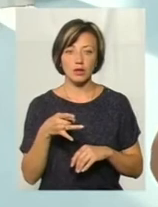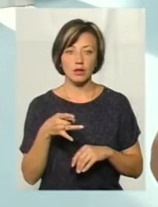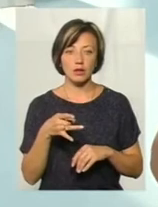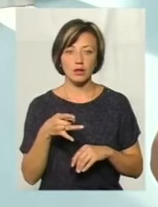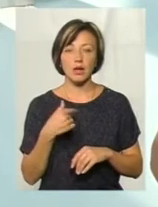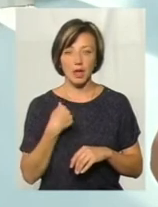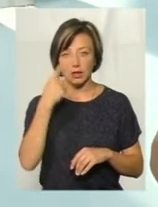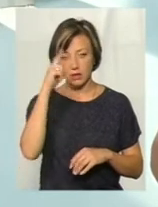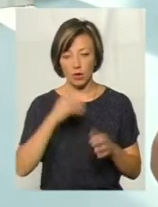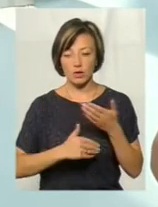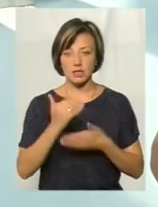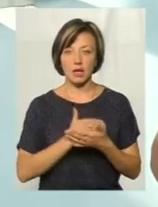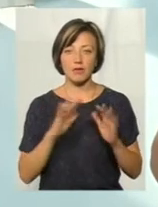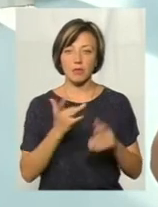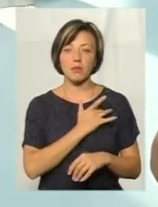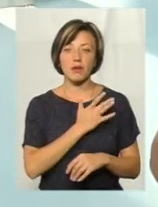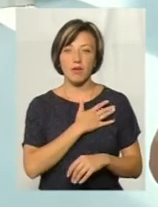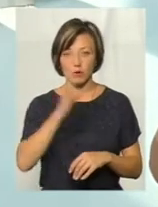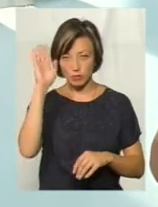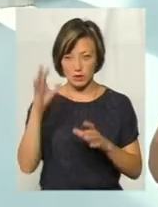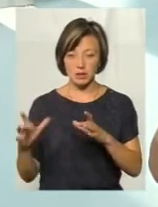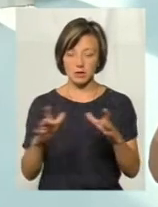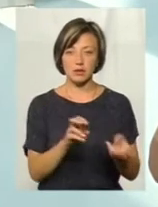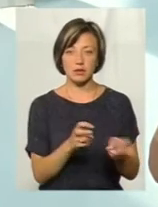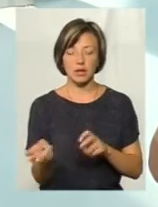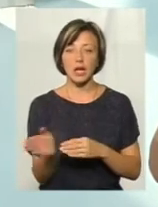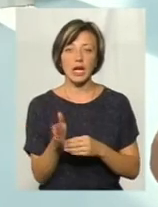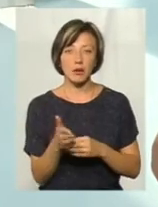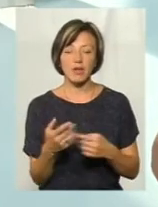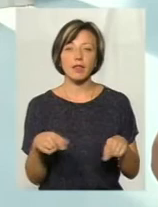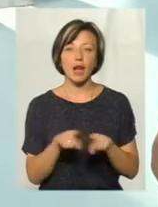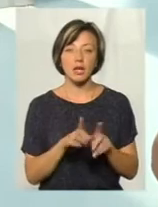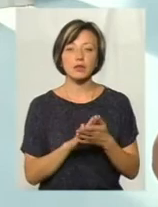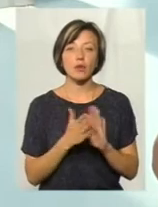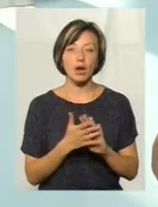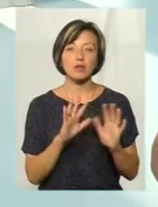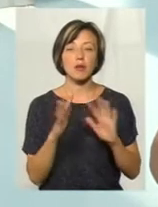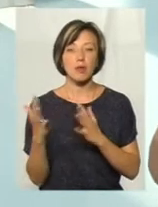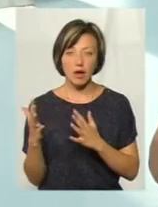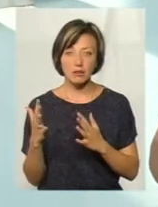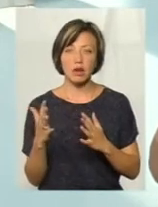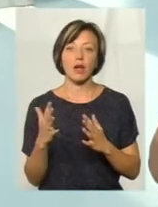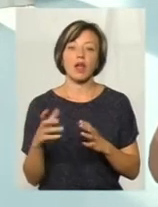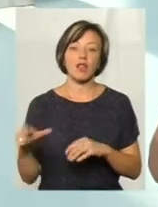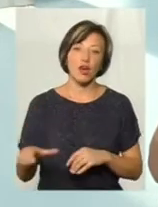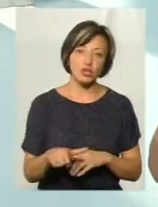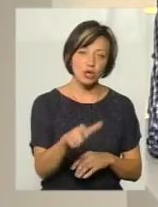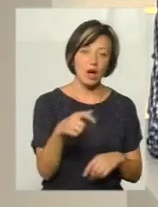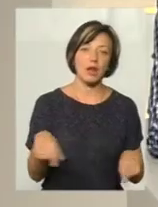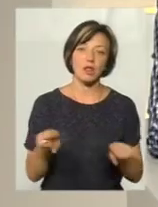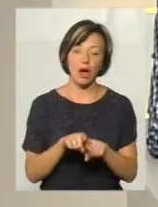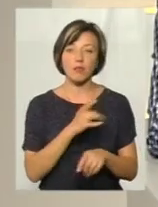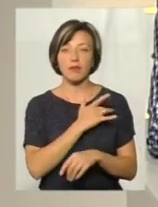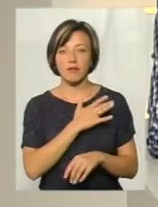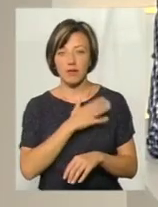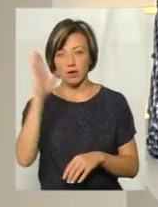мені випадок останній, що теж в приватному ставку згинула риба. Тобто такі ситуації трапляються, як і на рослових водоймах, і по